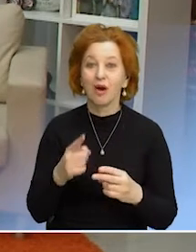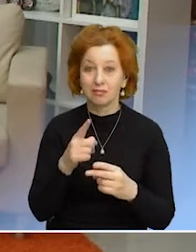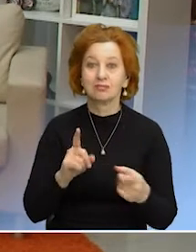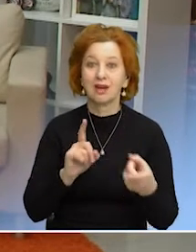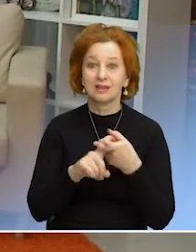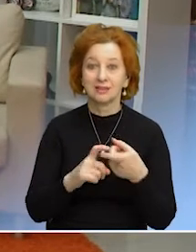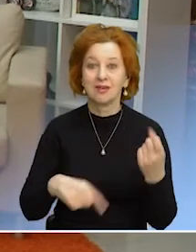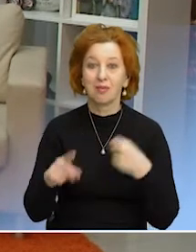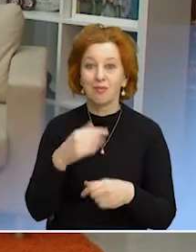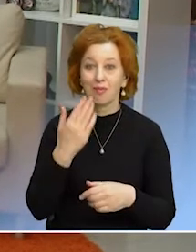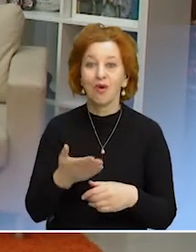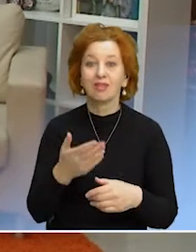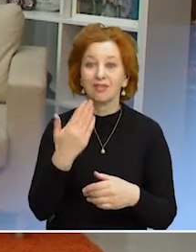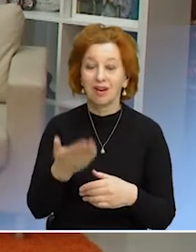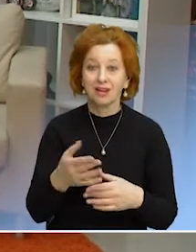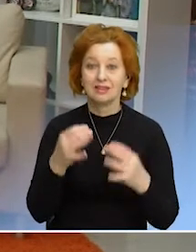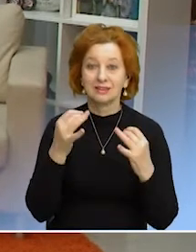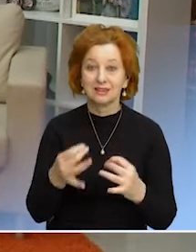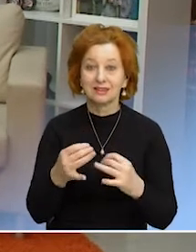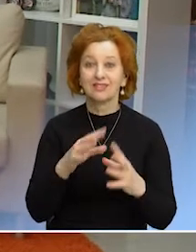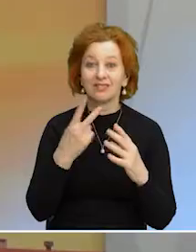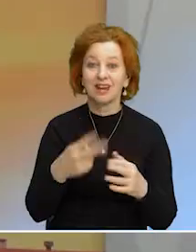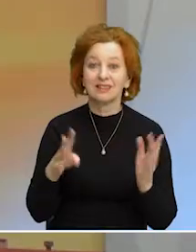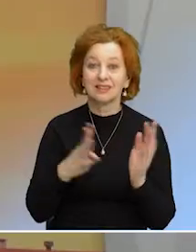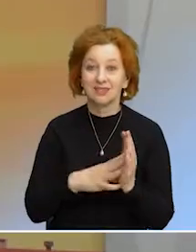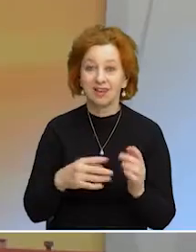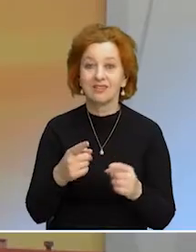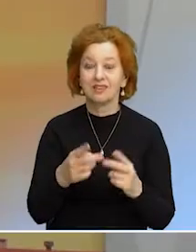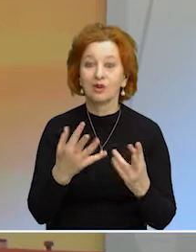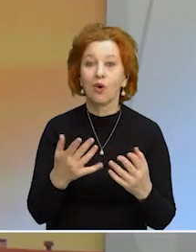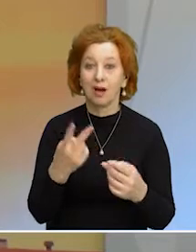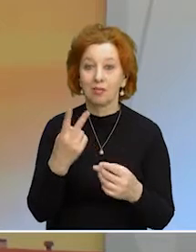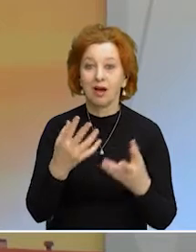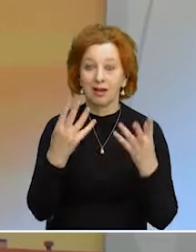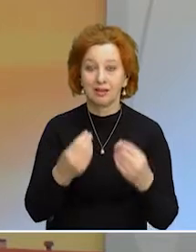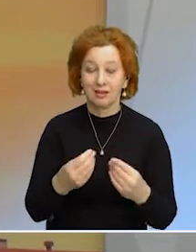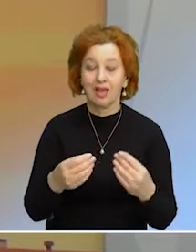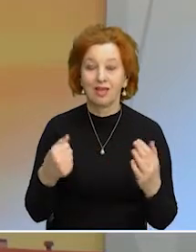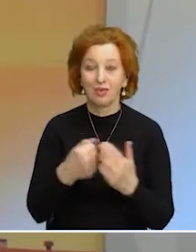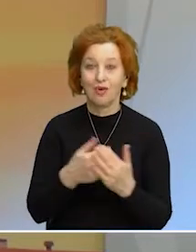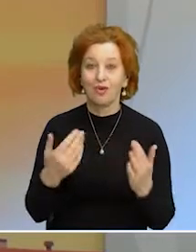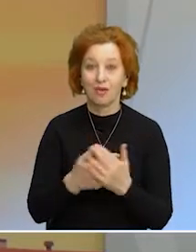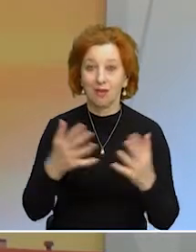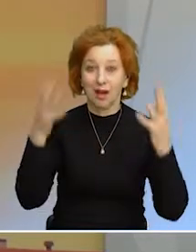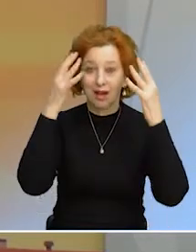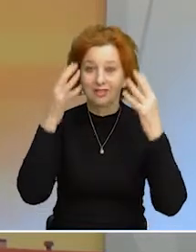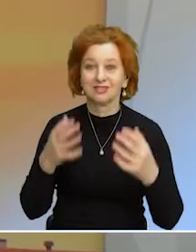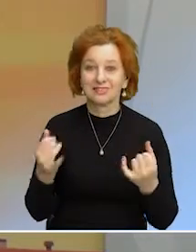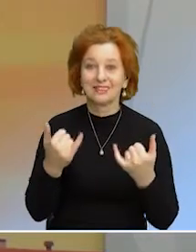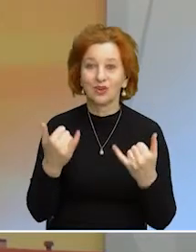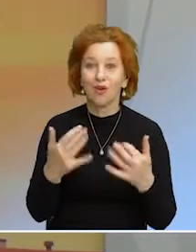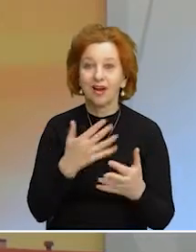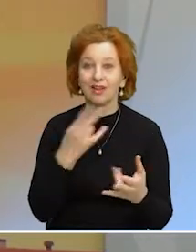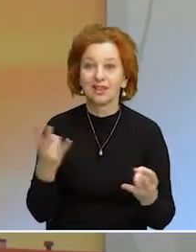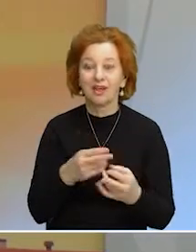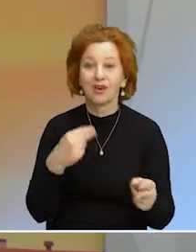что подстраиваюсь, конечно, в первую очередь под вас, под праздники сегодняшние. Вот сегодня 29 декабря, сколько осталось? Там пару дней до Нового года, многие сейчас хватаются за голову, столько